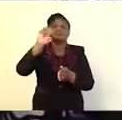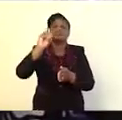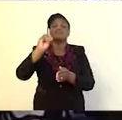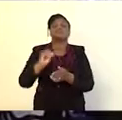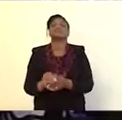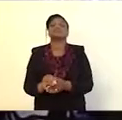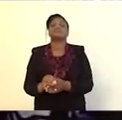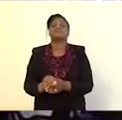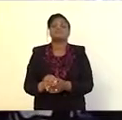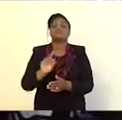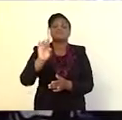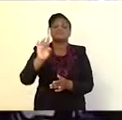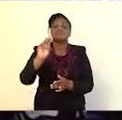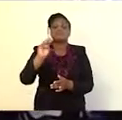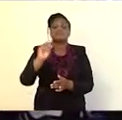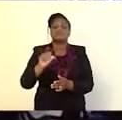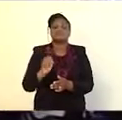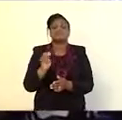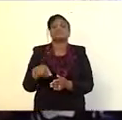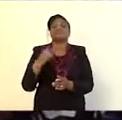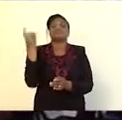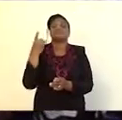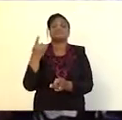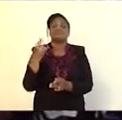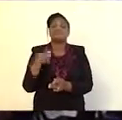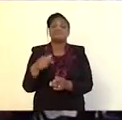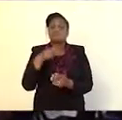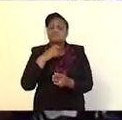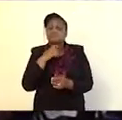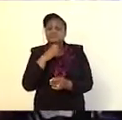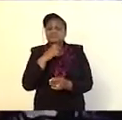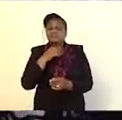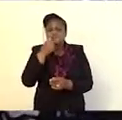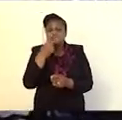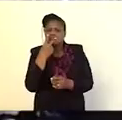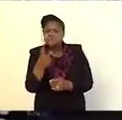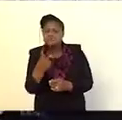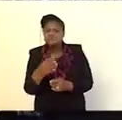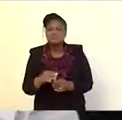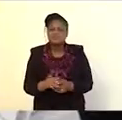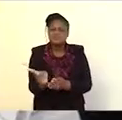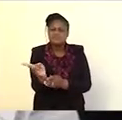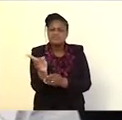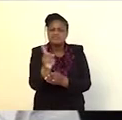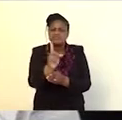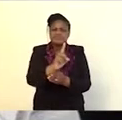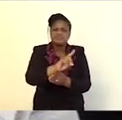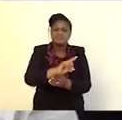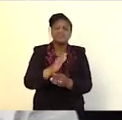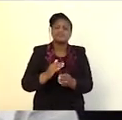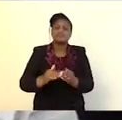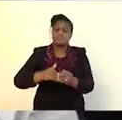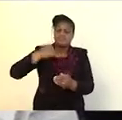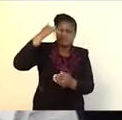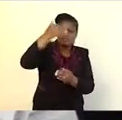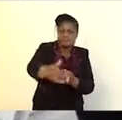VID. Motokari dzedu idzodzo zhinji dzatinoona. Tinotoona dzine mhimo kuti haifanire